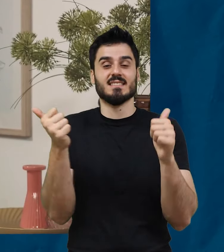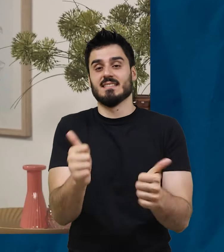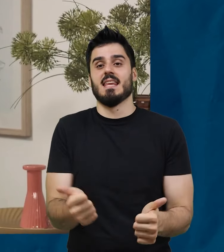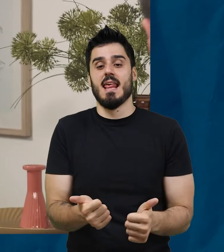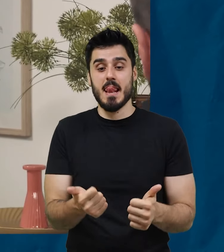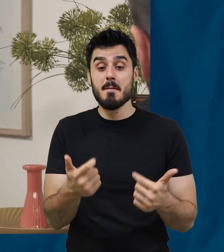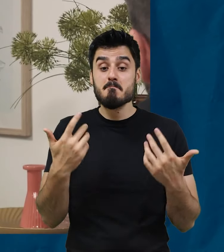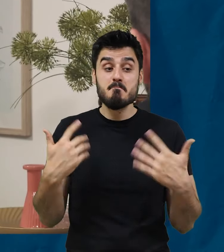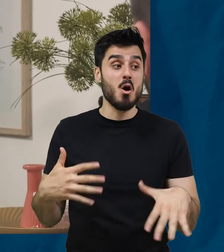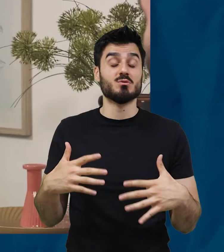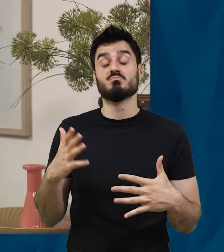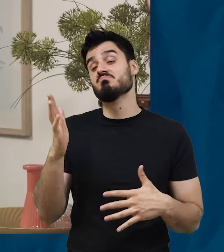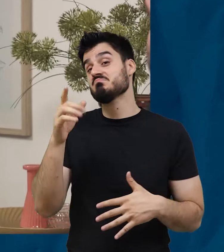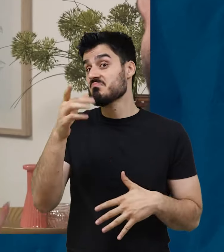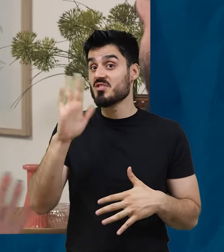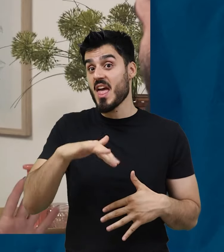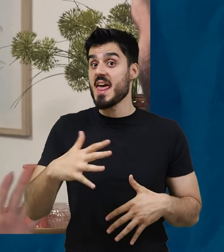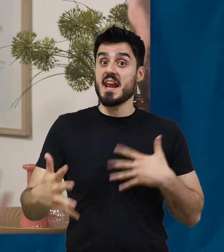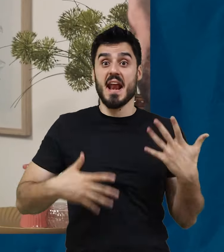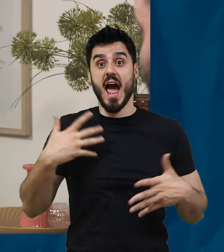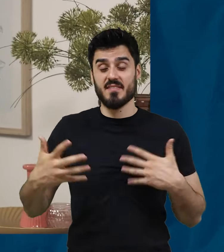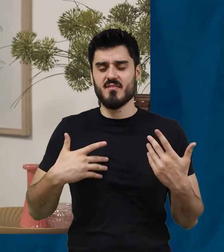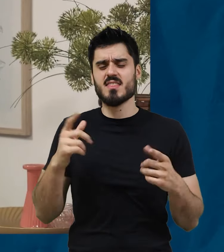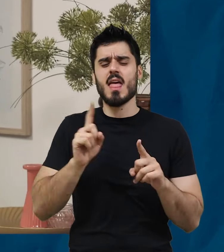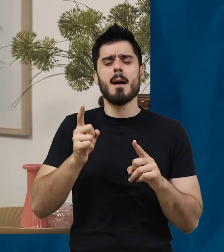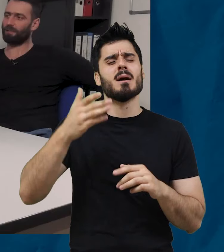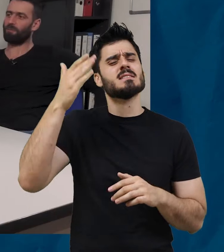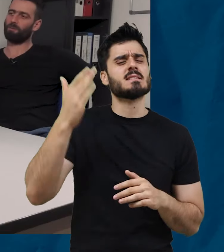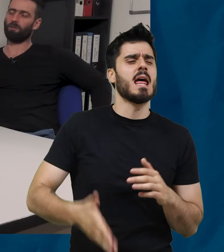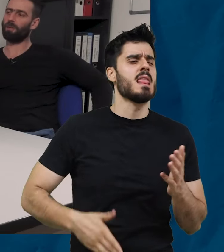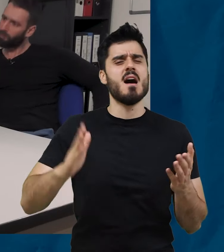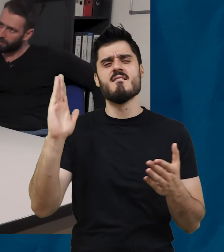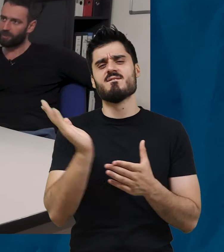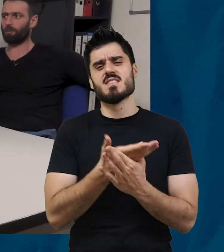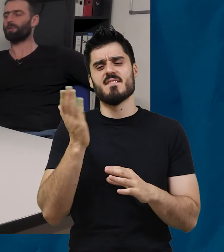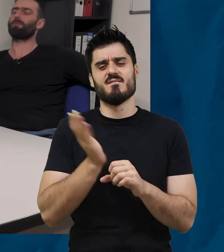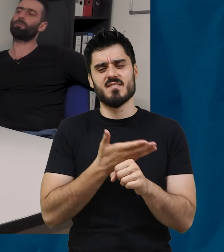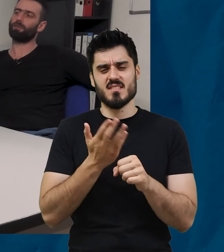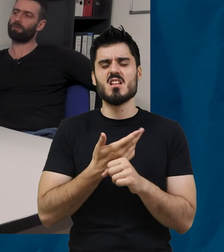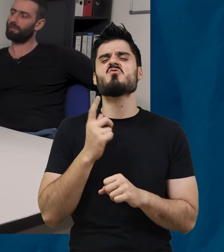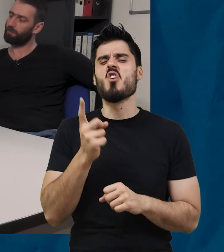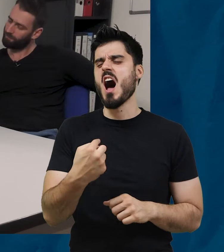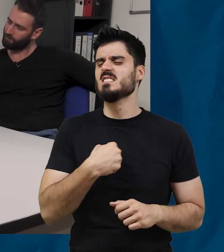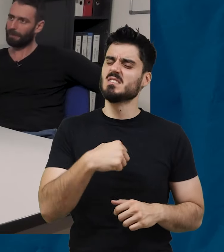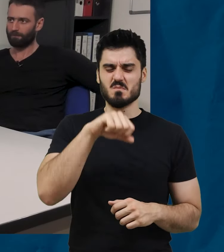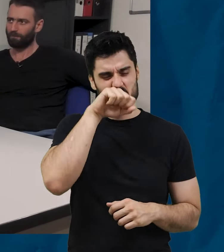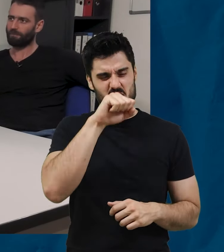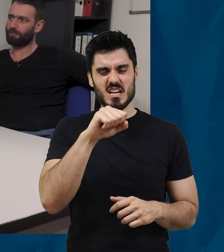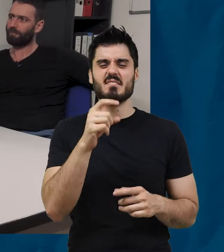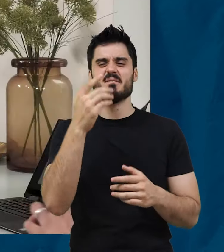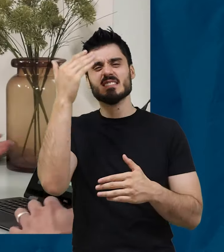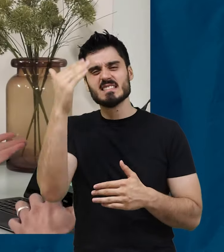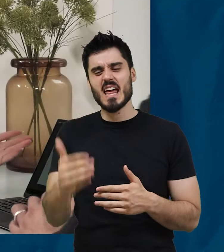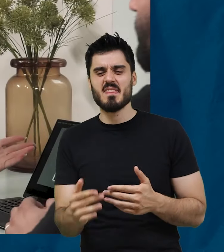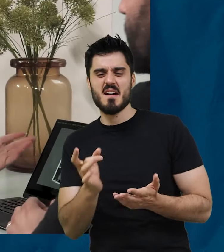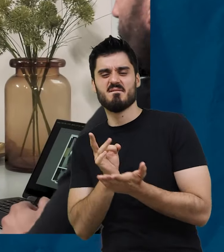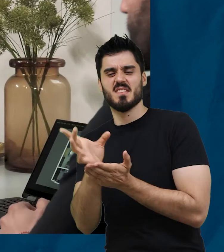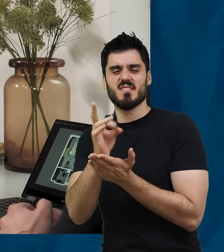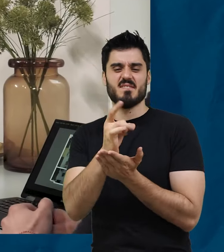Може би ще те зарадвам. Тук няма да бутаме никакви стени. Добре, започваме добре, въпреки че аз обичам да бутам стени, но... Тук съм